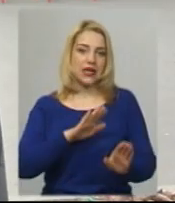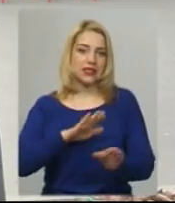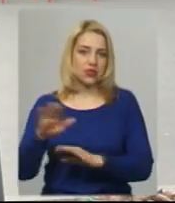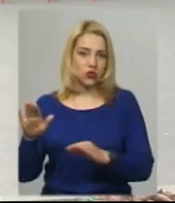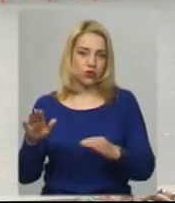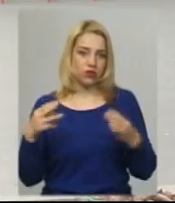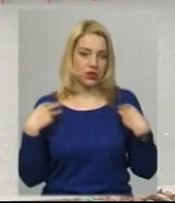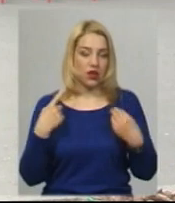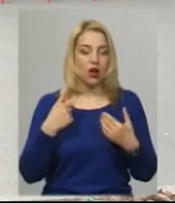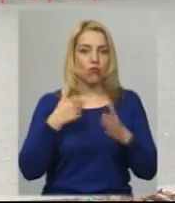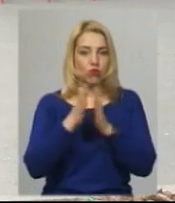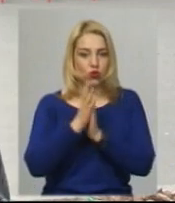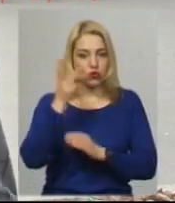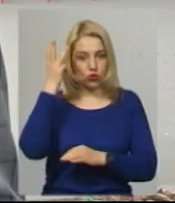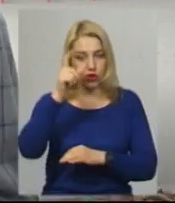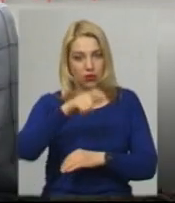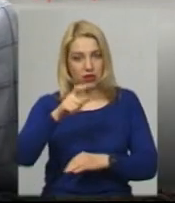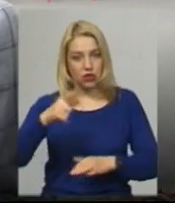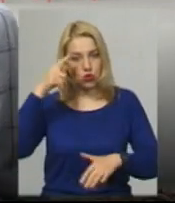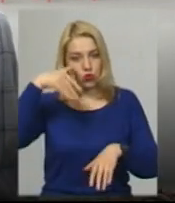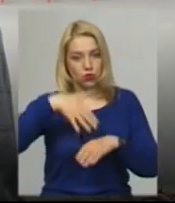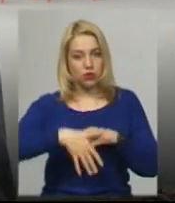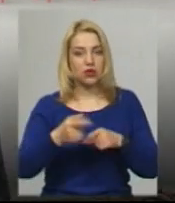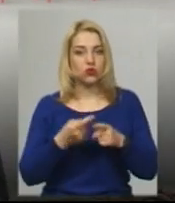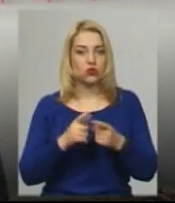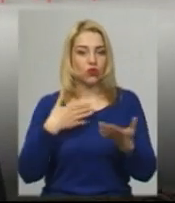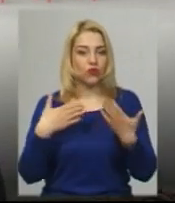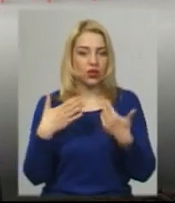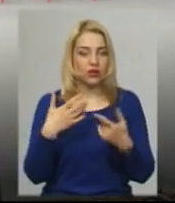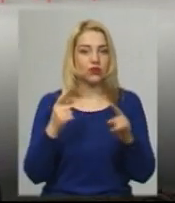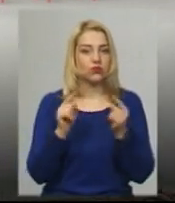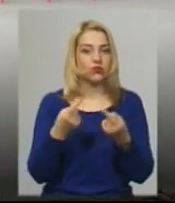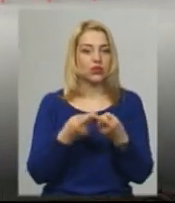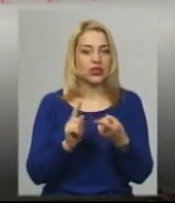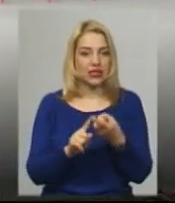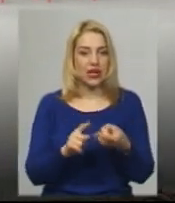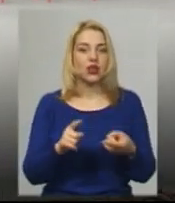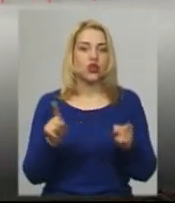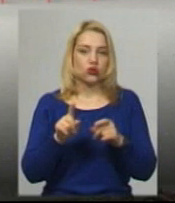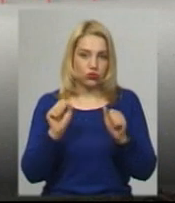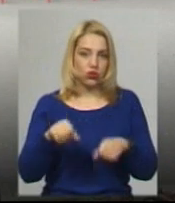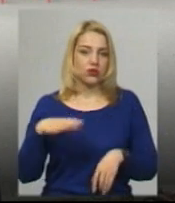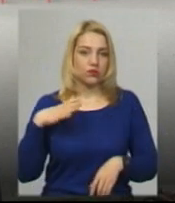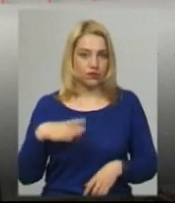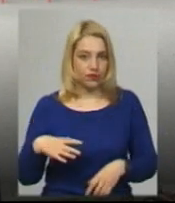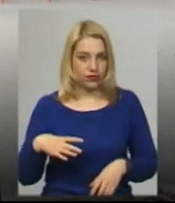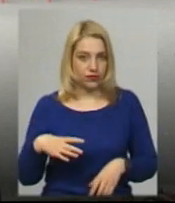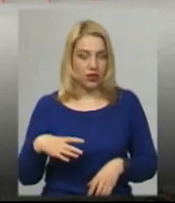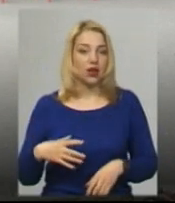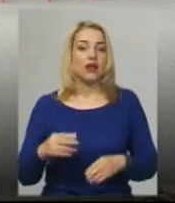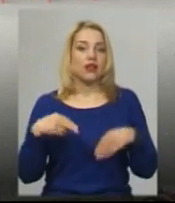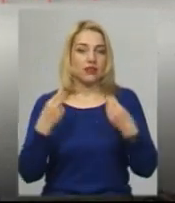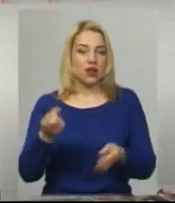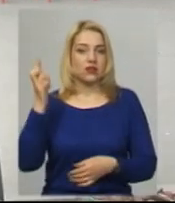хмельничан з розумінням поставитися до цього, оскільки це таке, що можна перенести. Дасть